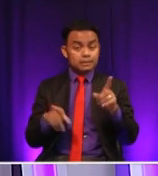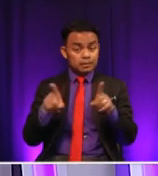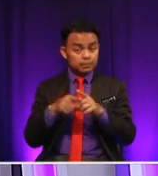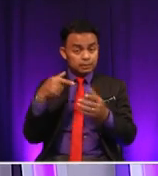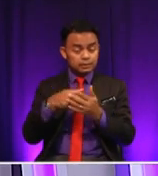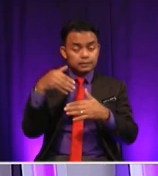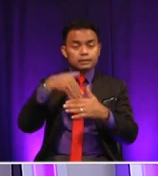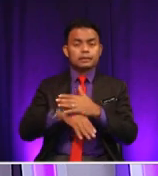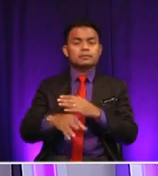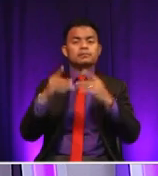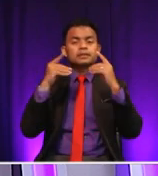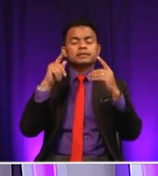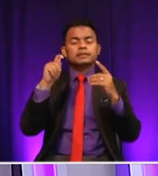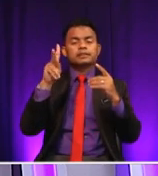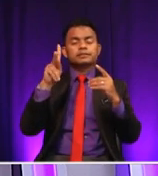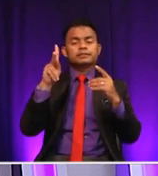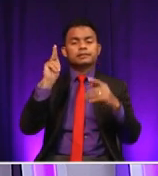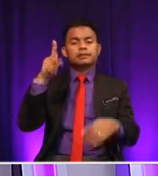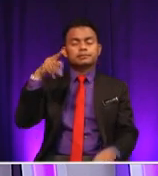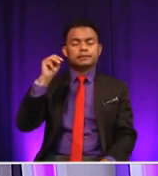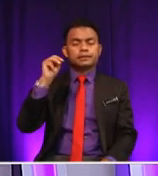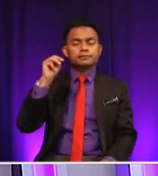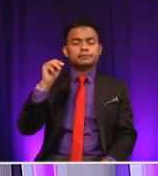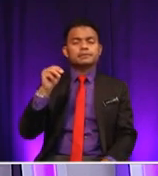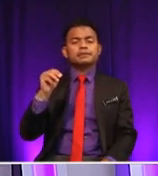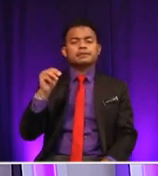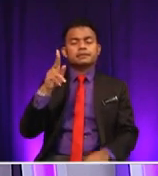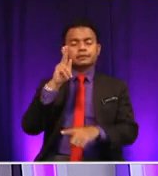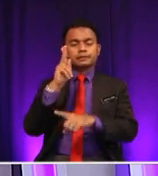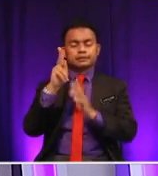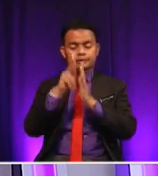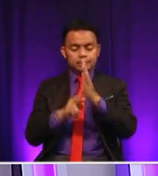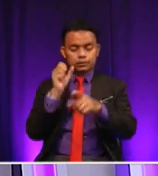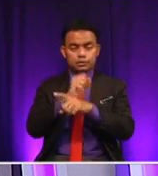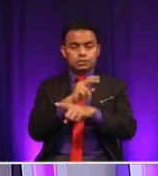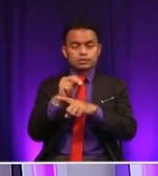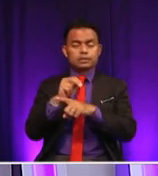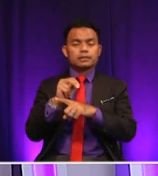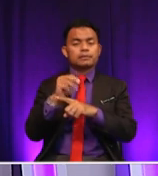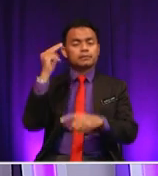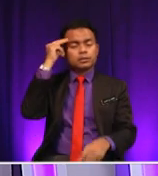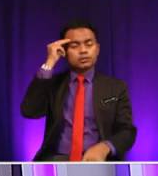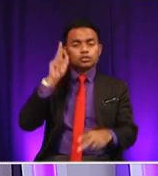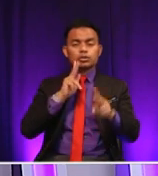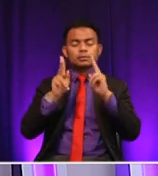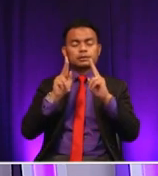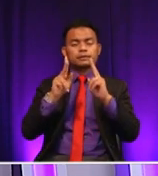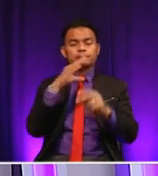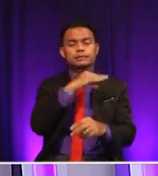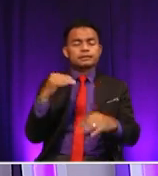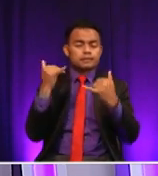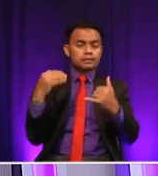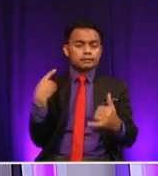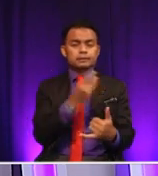untuk mata pelajaran kesustraan Melayu komunikatif dan untuk segmen kali ini kita akan berdiskusi pula mengenai kritikan